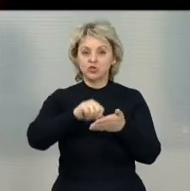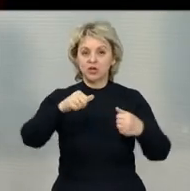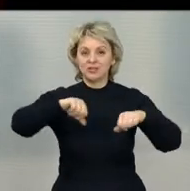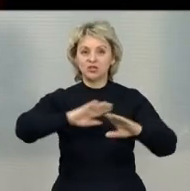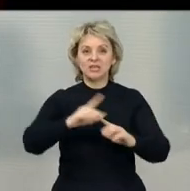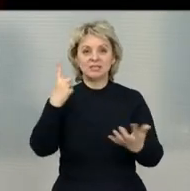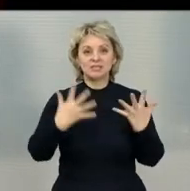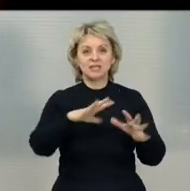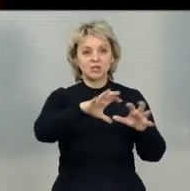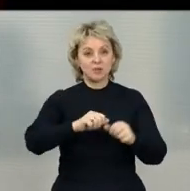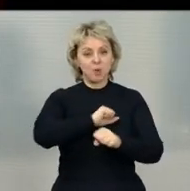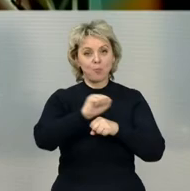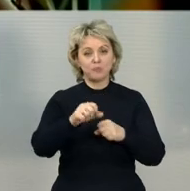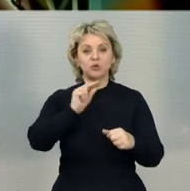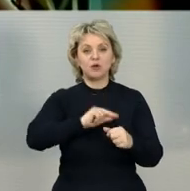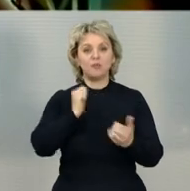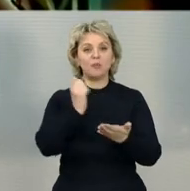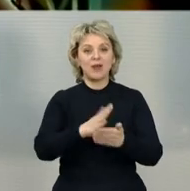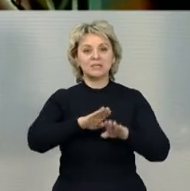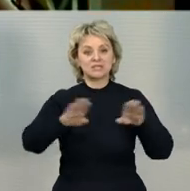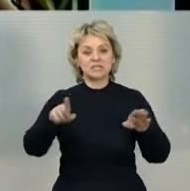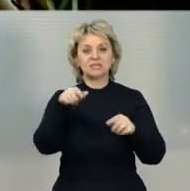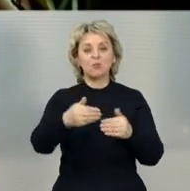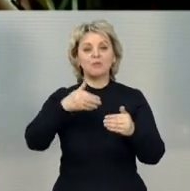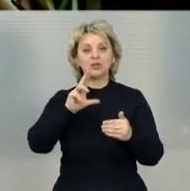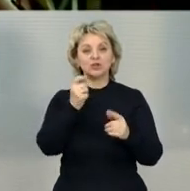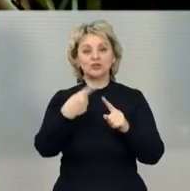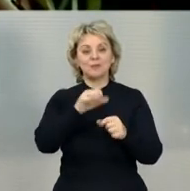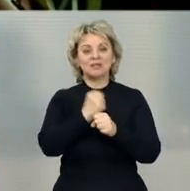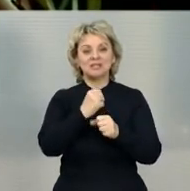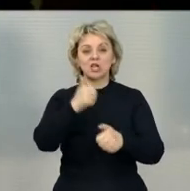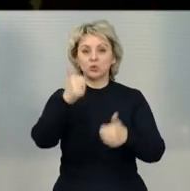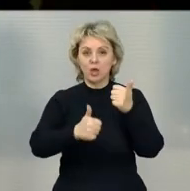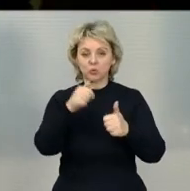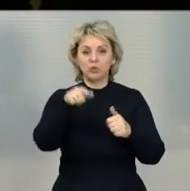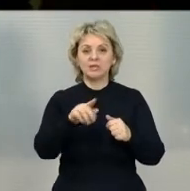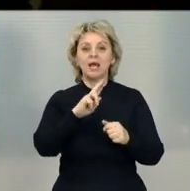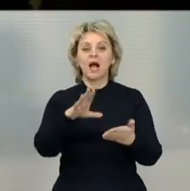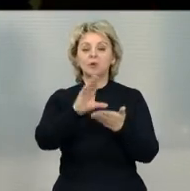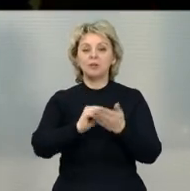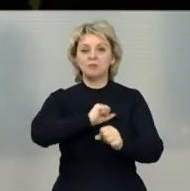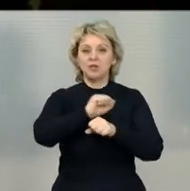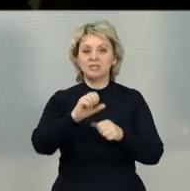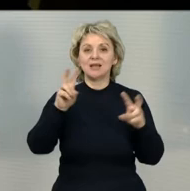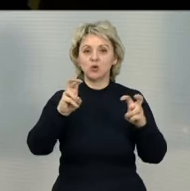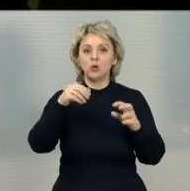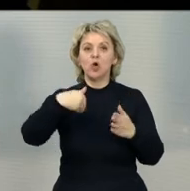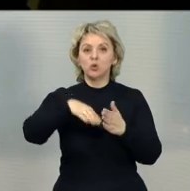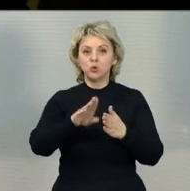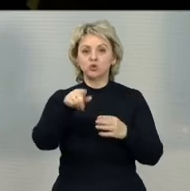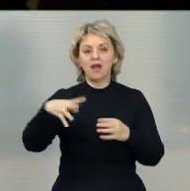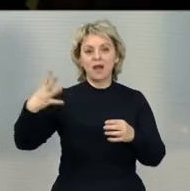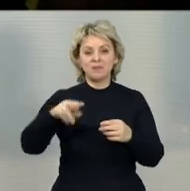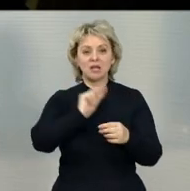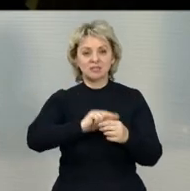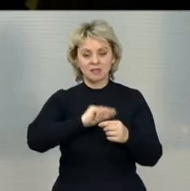не стеснялись забирать победителей на работу прямо со сцены, прежде чем это сделают конкуренты. Как, к примеру, победителя в номинации «Лучшая